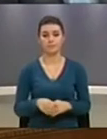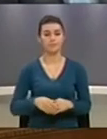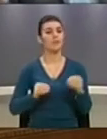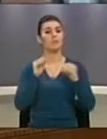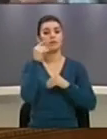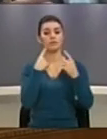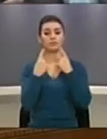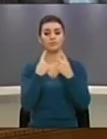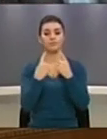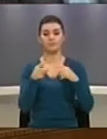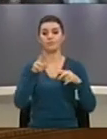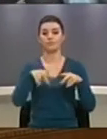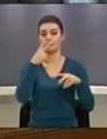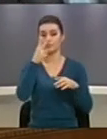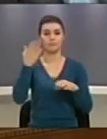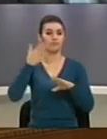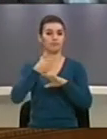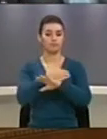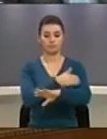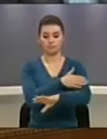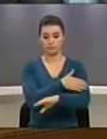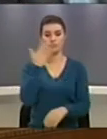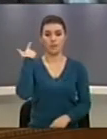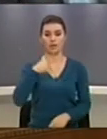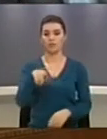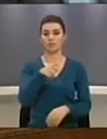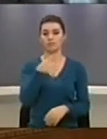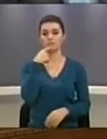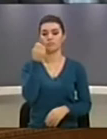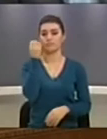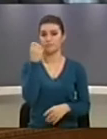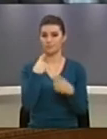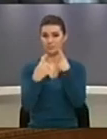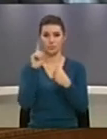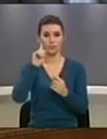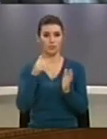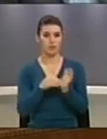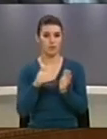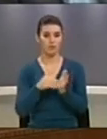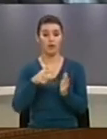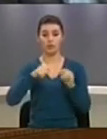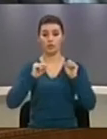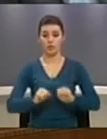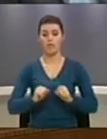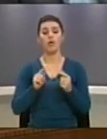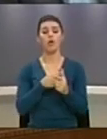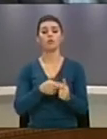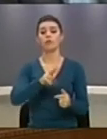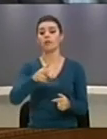thjesht e kemi parë të kaluarën që ky diskutim është banal, sepse qeveria ose kushdo që është në pushtet, koalicioni në